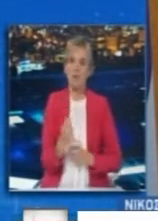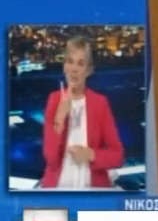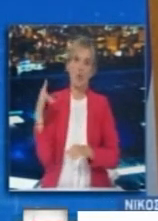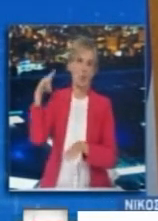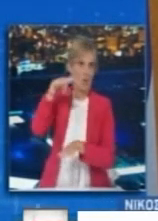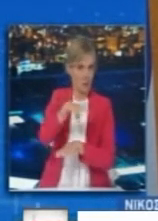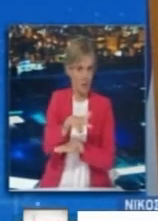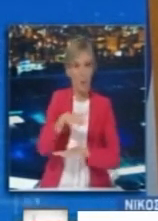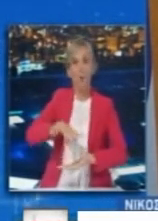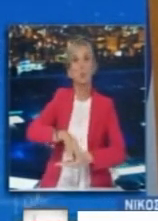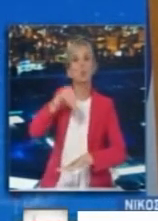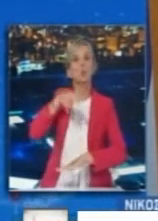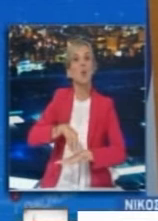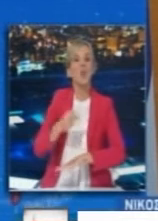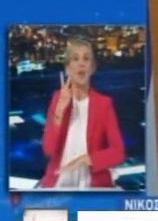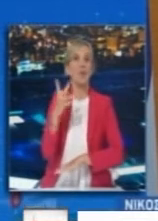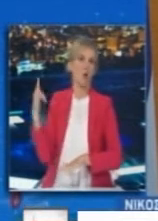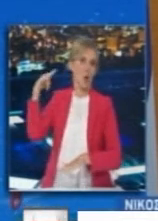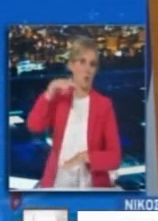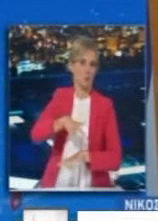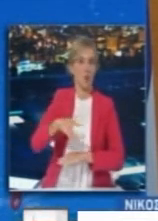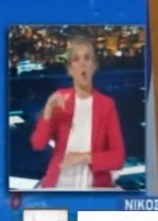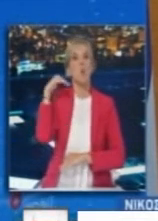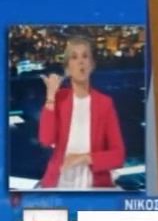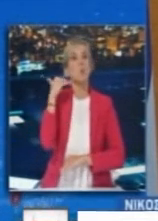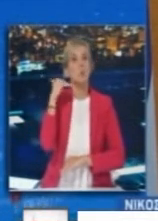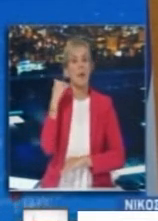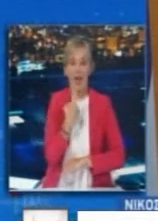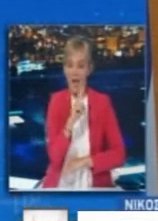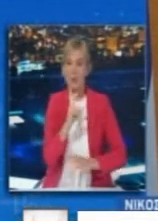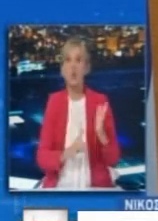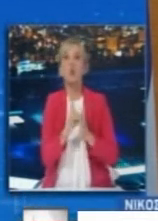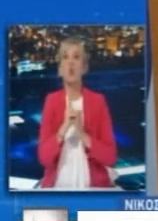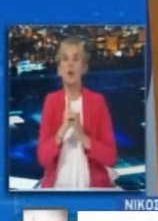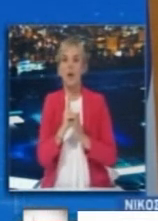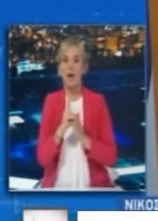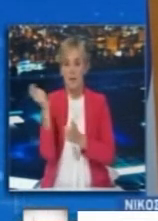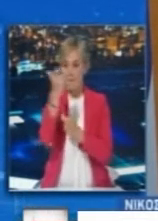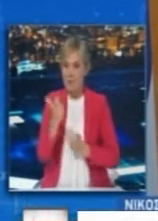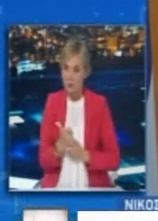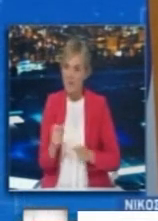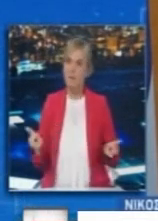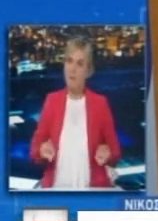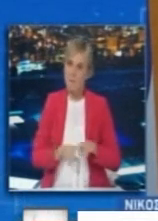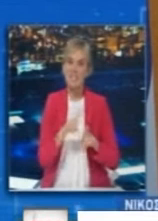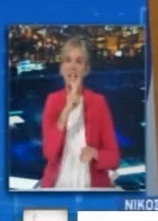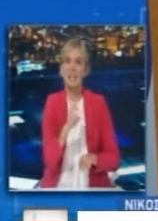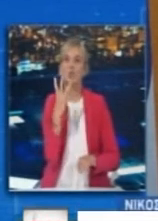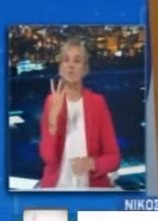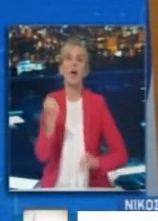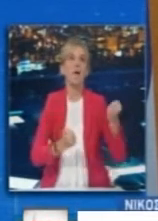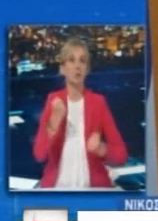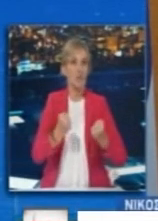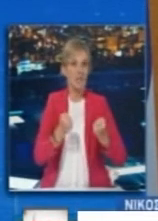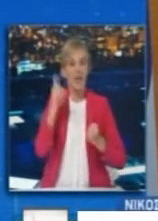αεροσκάφη που το αναμένουμε αύριο. Από τη Ρουμανία, 112 πυροσβέστες με 23 οχήματα που αναμένονται αύριο το πρωί. Και τέλος,